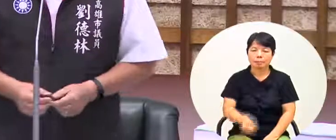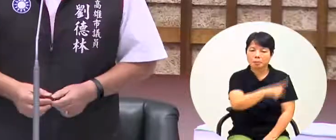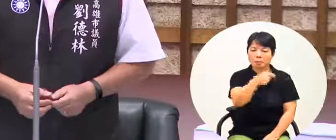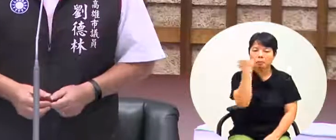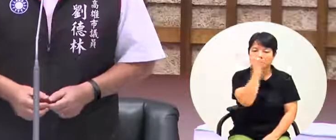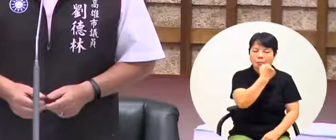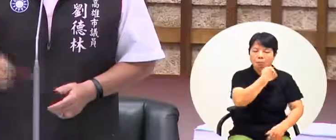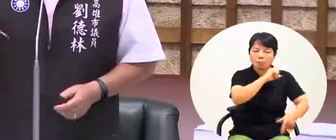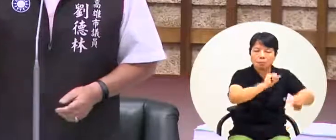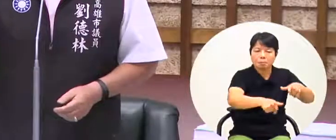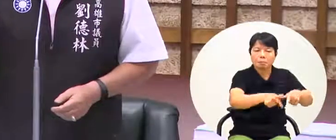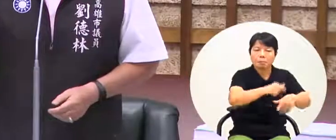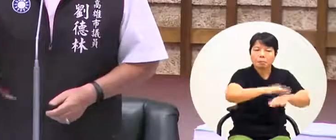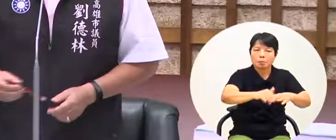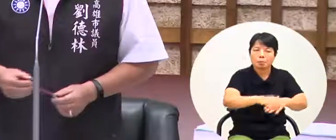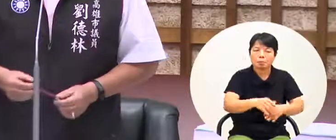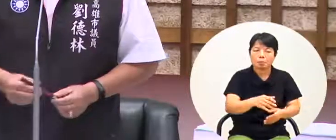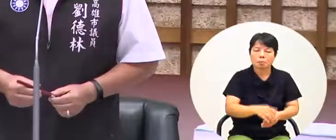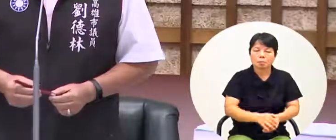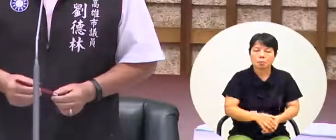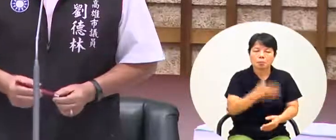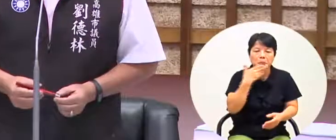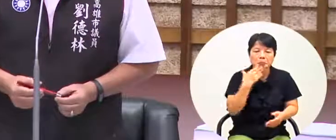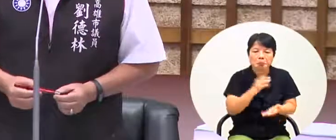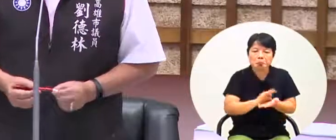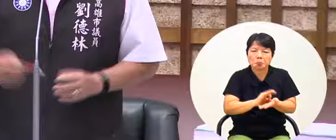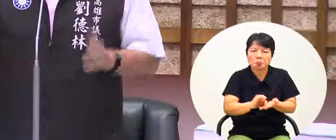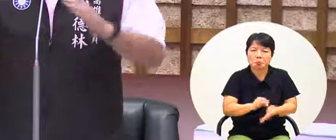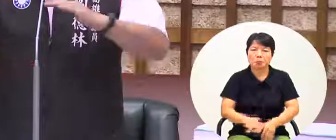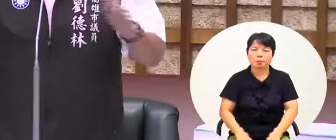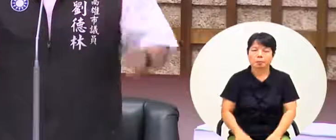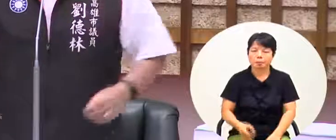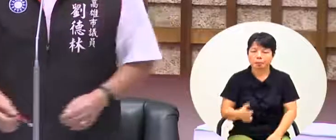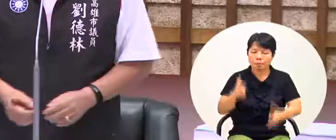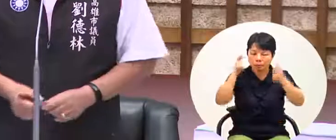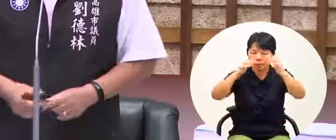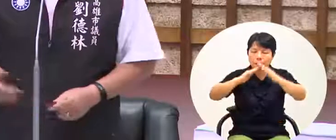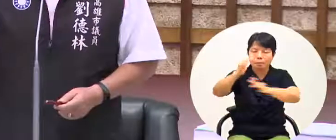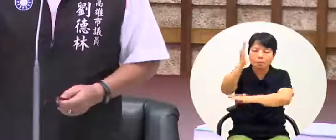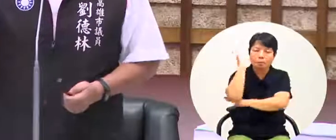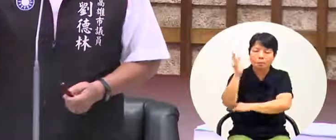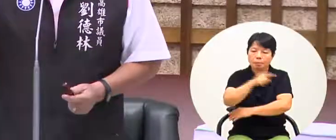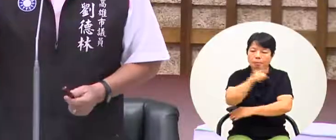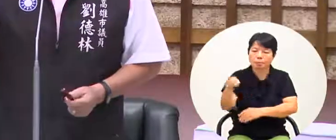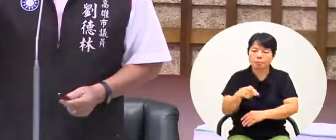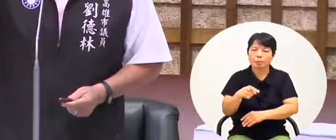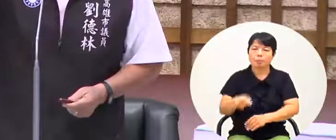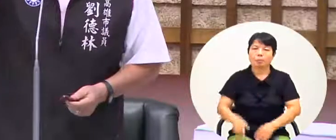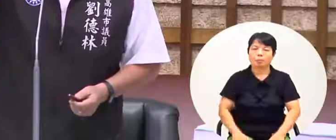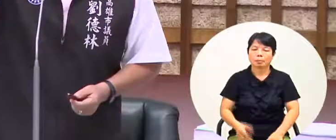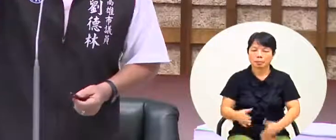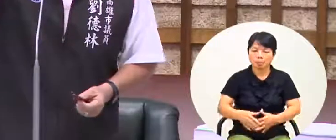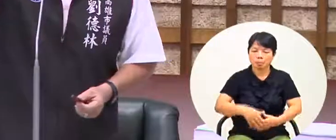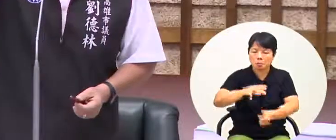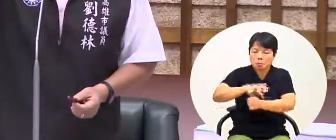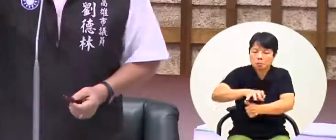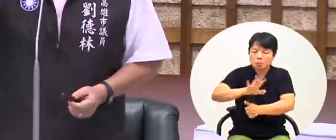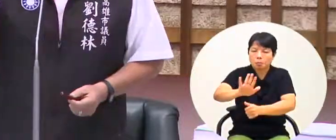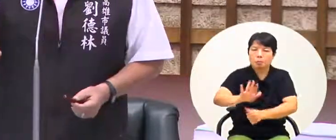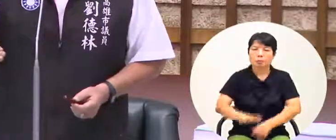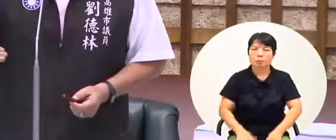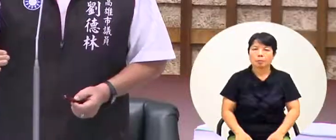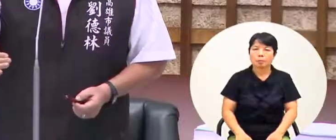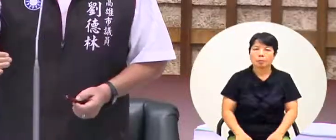个啊、哦。那当然我们政府有它的一定的规范，那是不是在这上面容积率放宽之